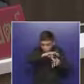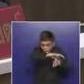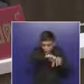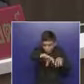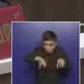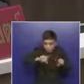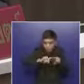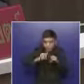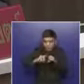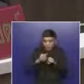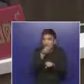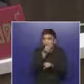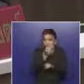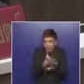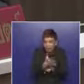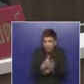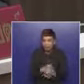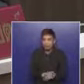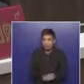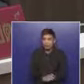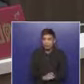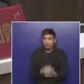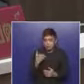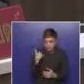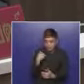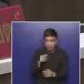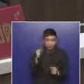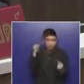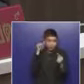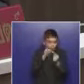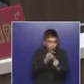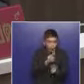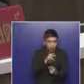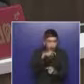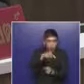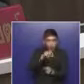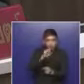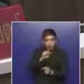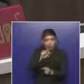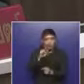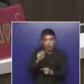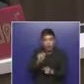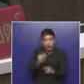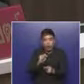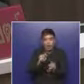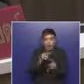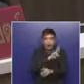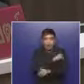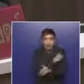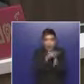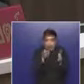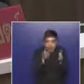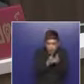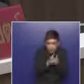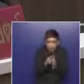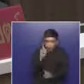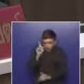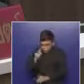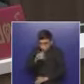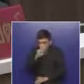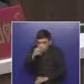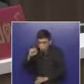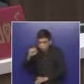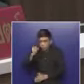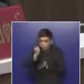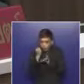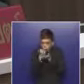สุขภาพเขตลงไปจนถึงรพสตในกรมอนามัยนะครับนะเนี่ยท่านต้องอุดหนุนเขาท่านอย่าแย่งแข่งเข